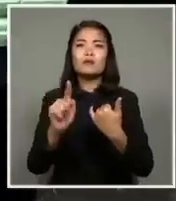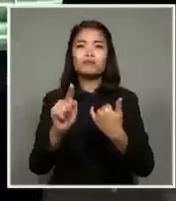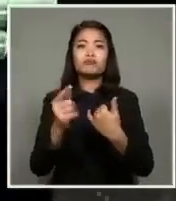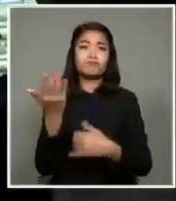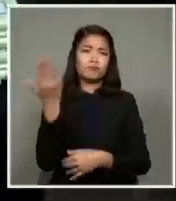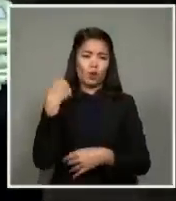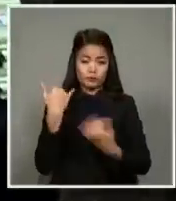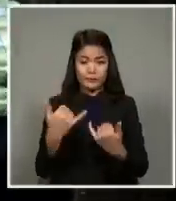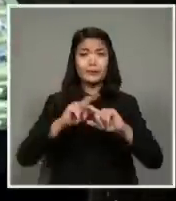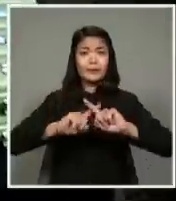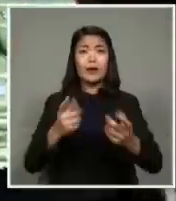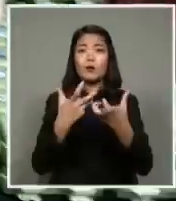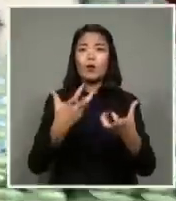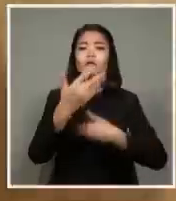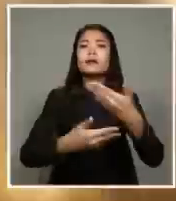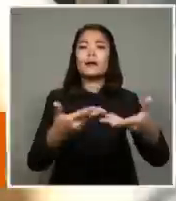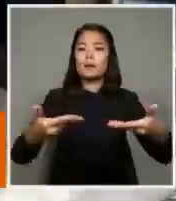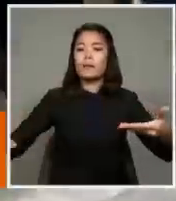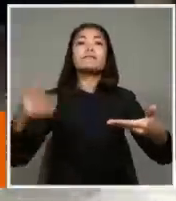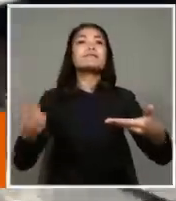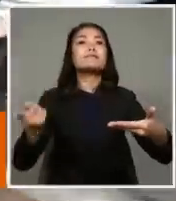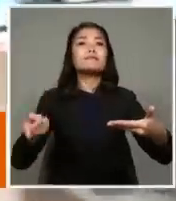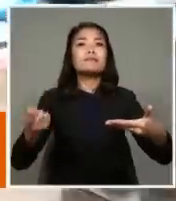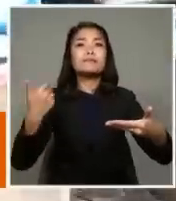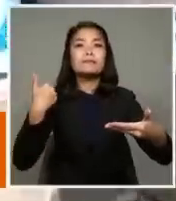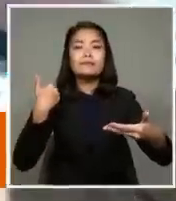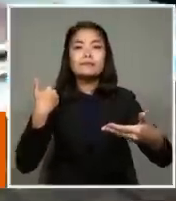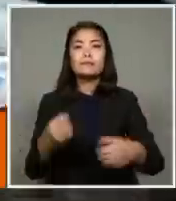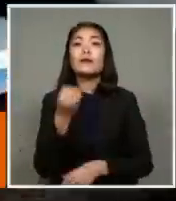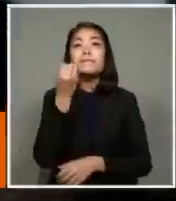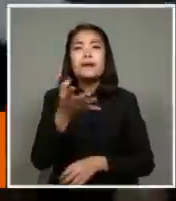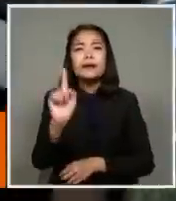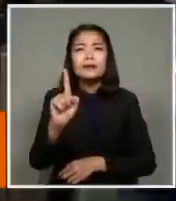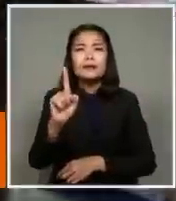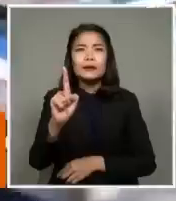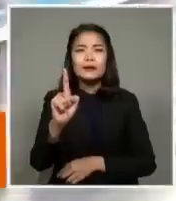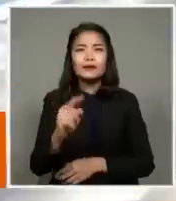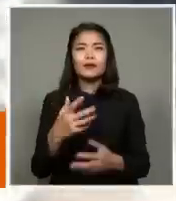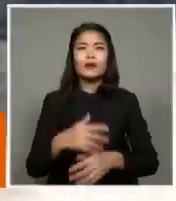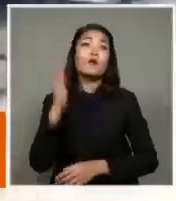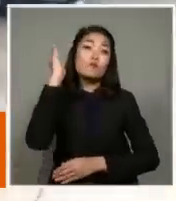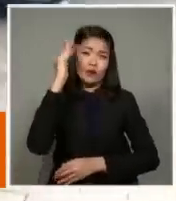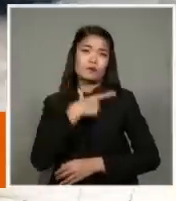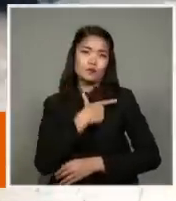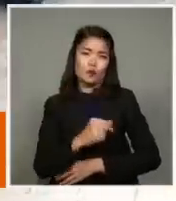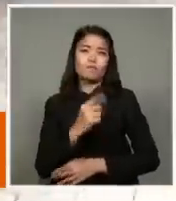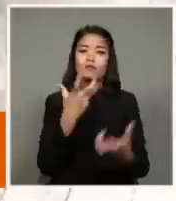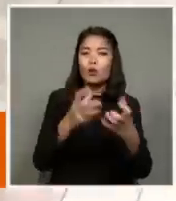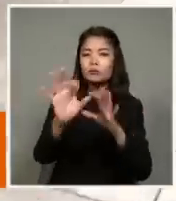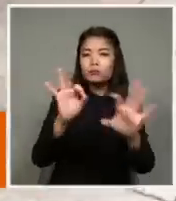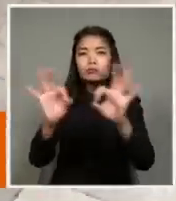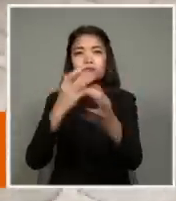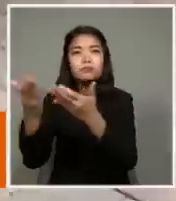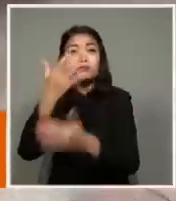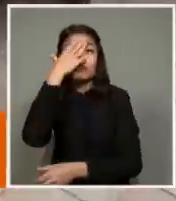ต่างไปแต่ว่าข้าวของก็ยังมีขายกันเยอะอยู่เหมือนกันค่ะส่วนใหญ่แล้วมักจะเป็น ขาช็อปที่เป็นผู้ชายไปเลือกซื้อของกันนะ